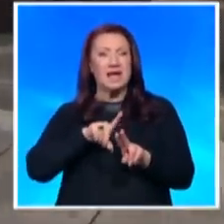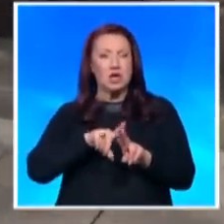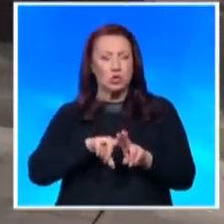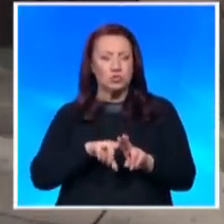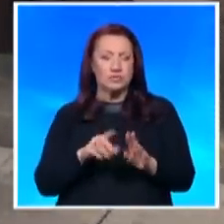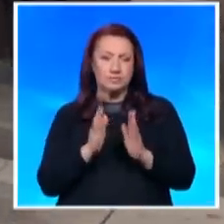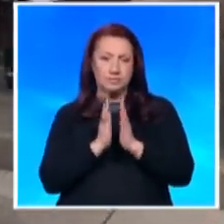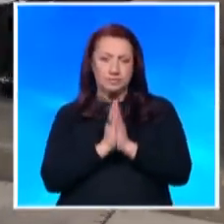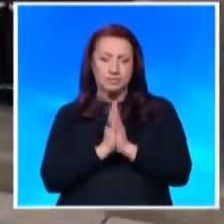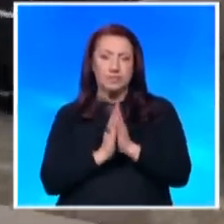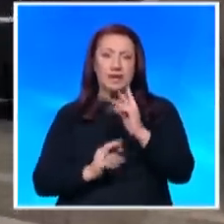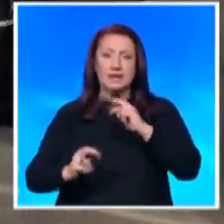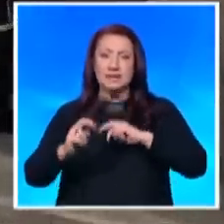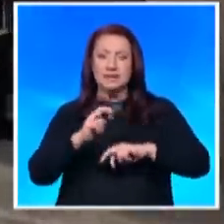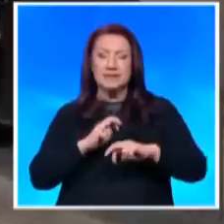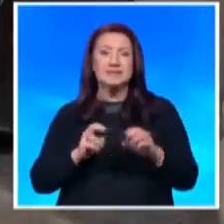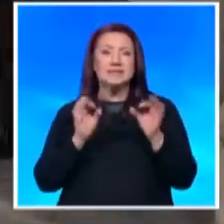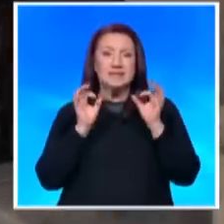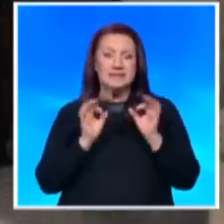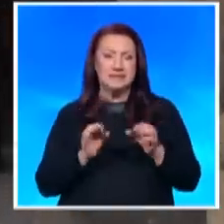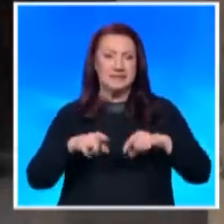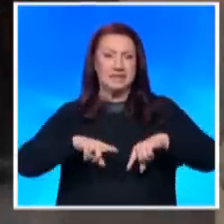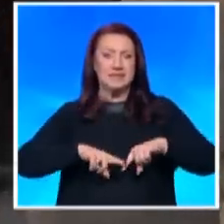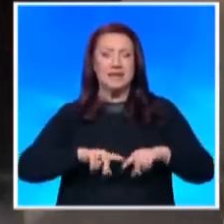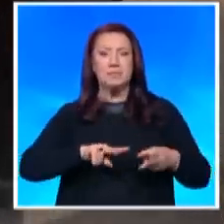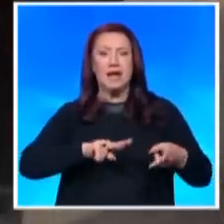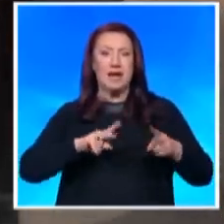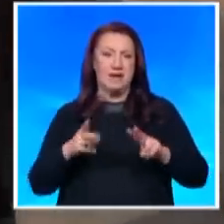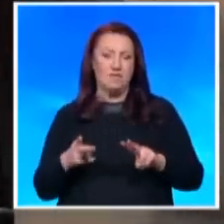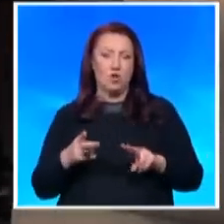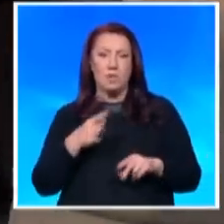да се търси истинска съдебна реформа с резултати за хората.